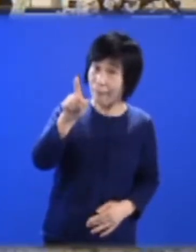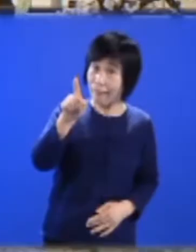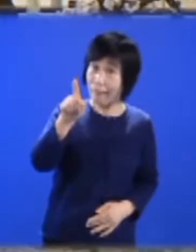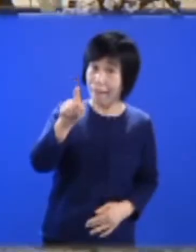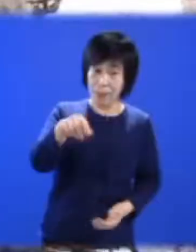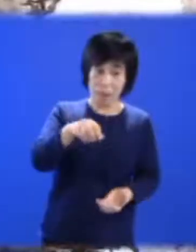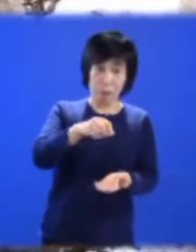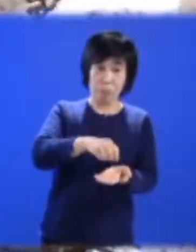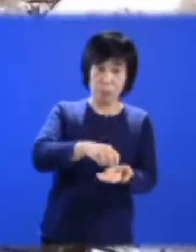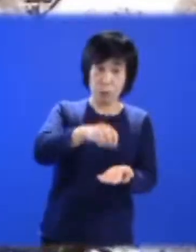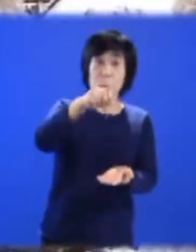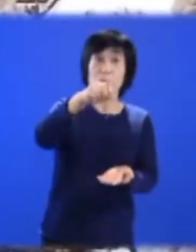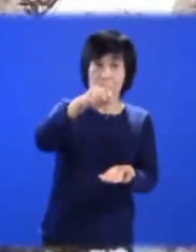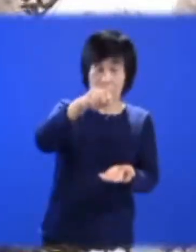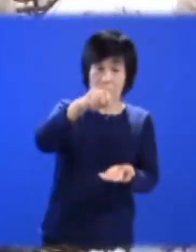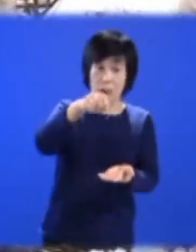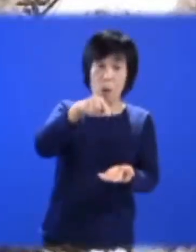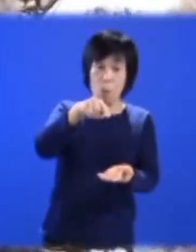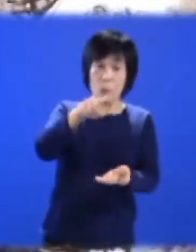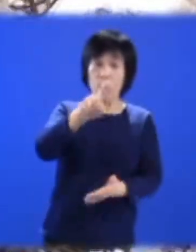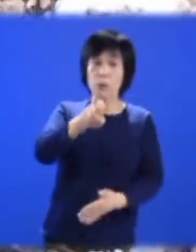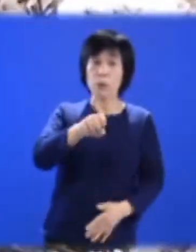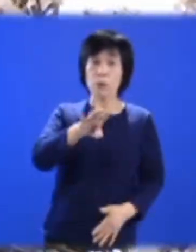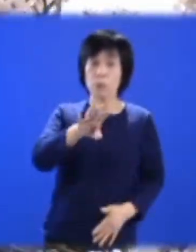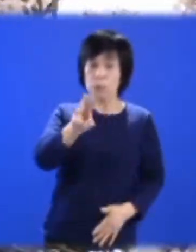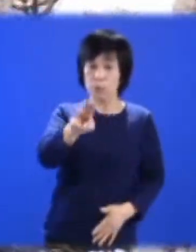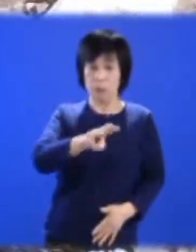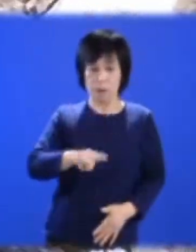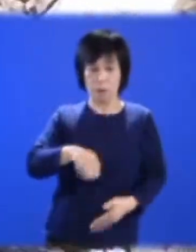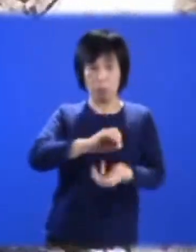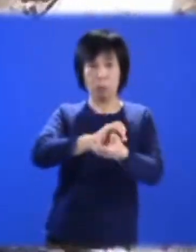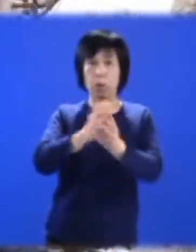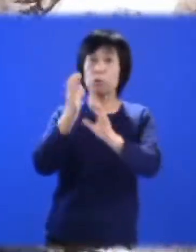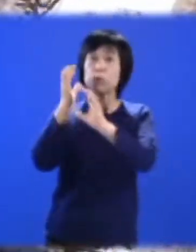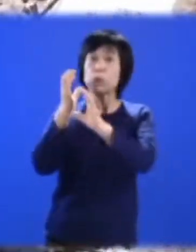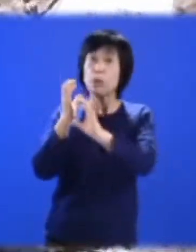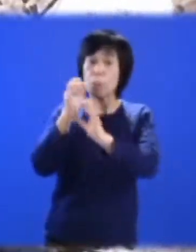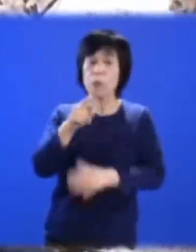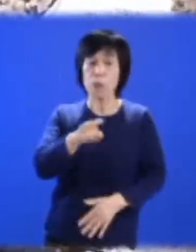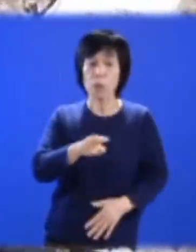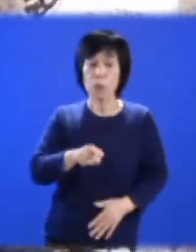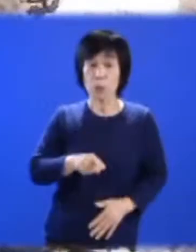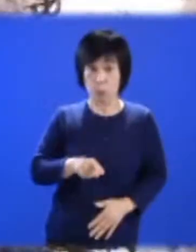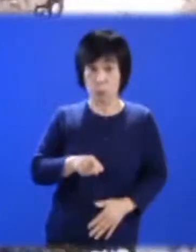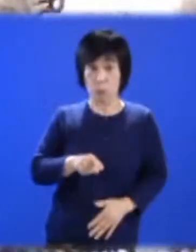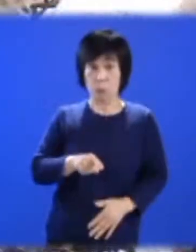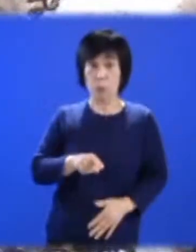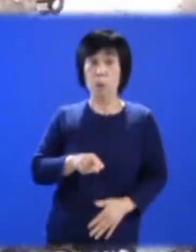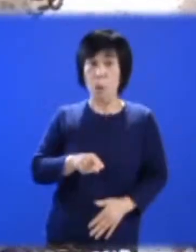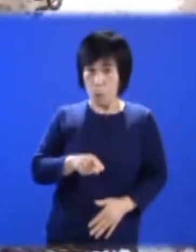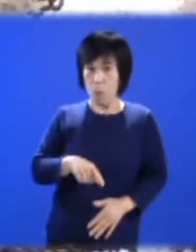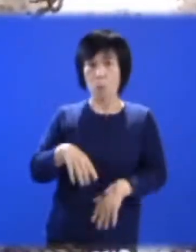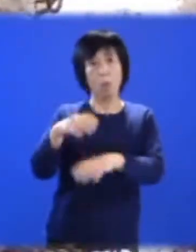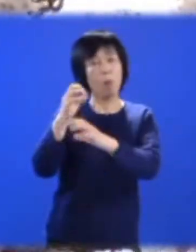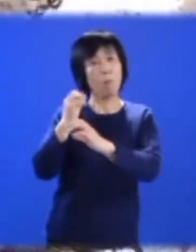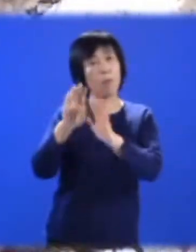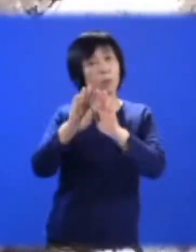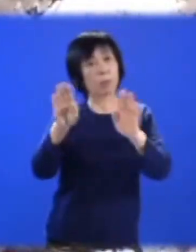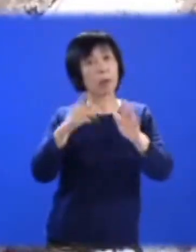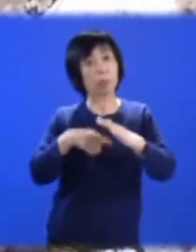ちょうちん？十四川桜祭りって書いてあるね。お祭りやってる